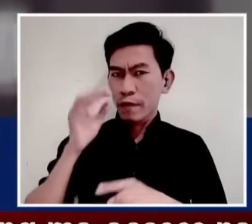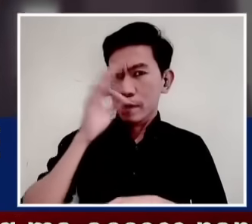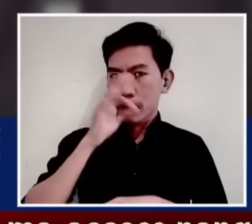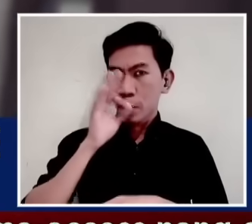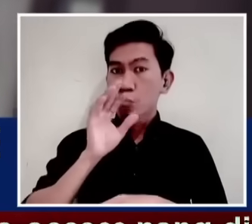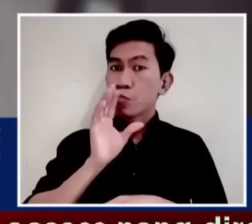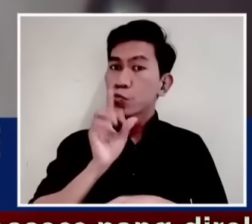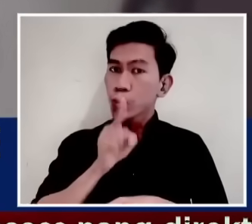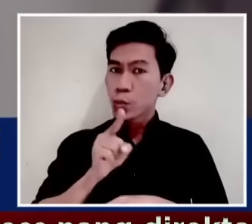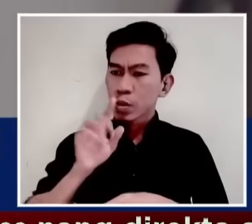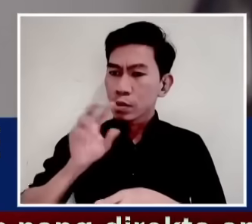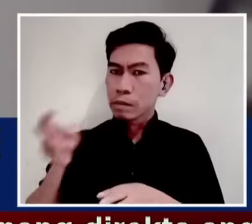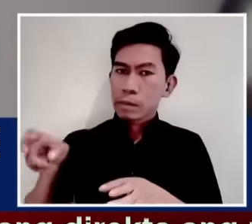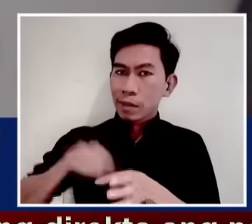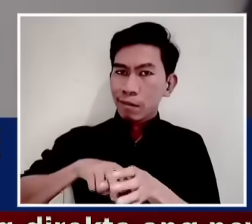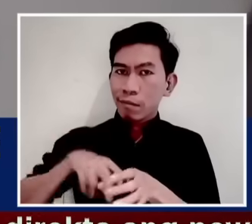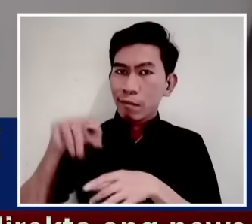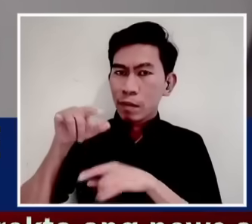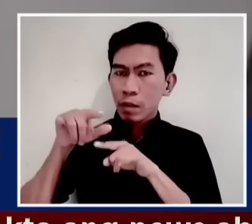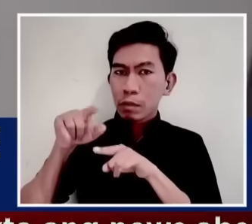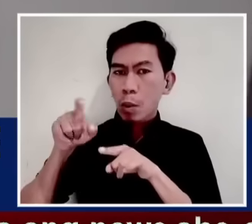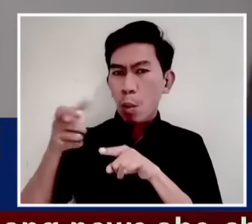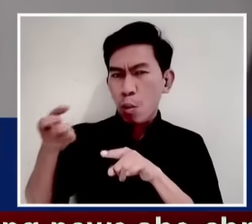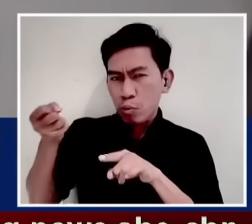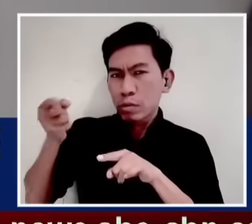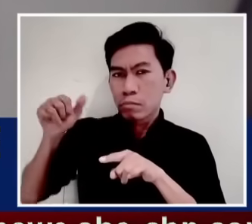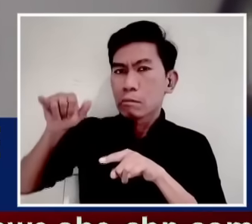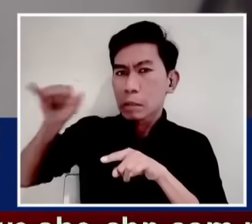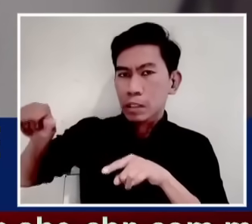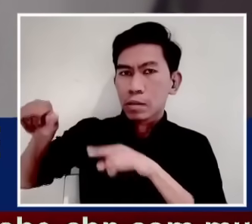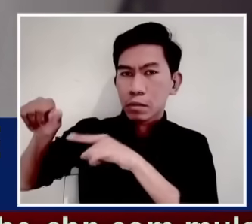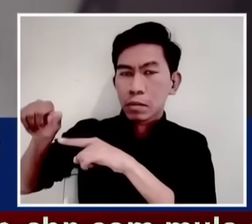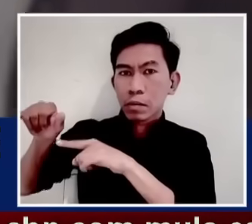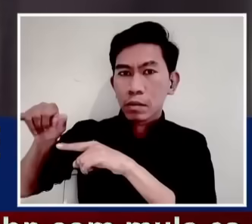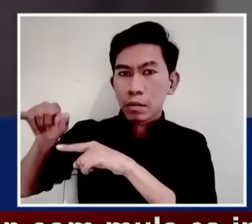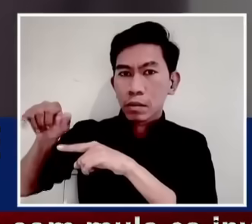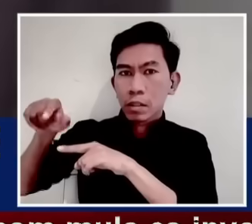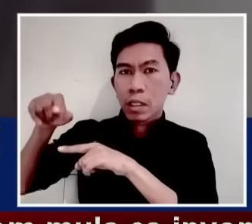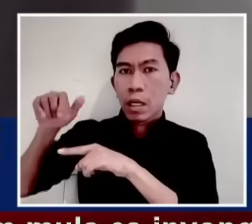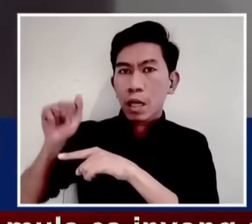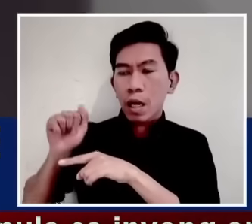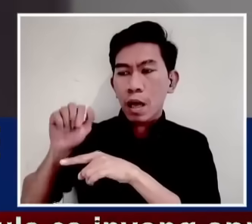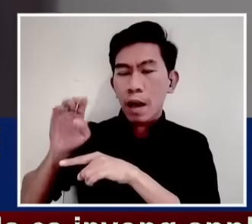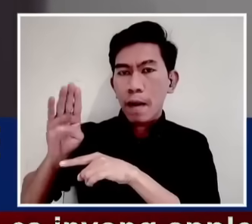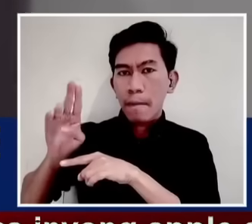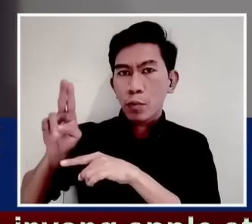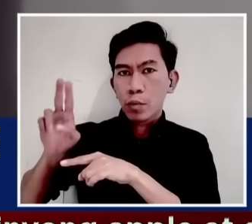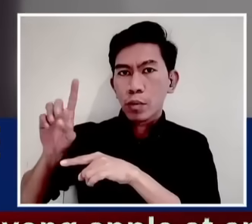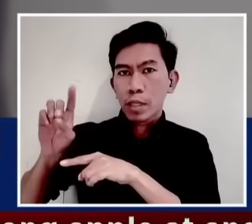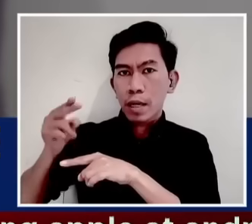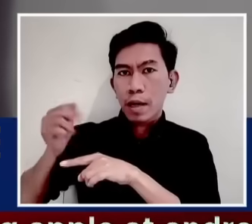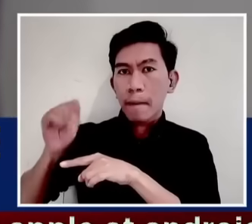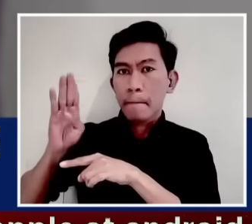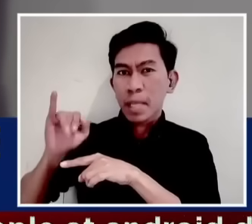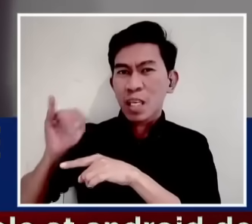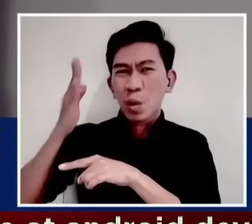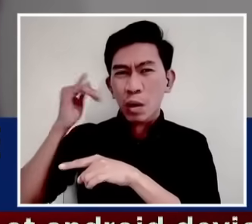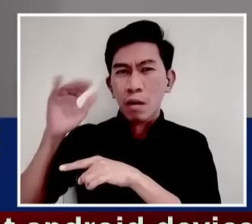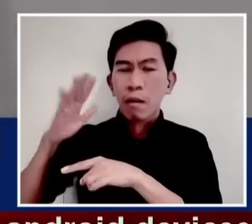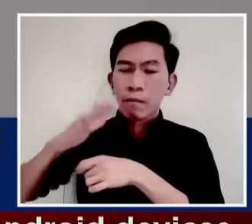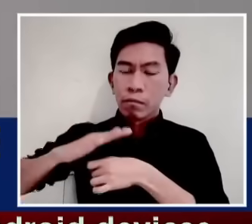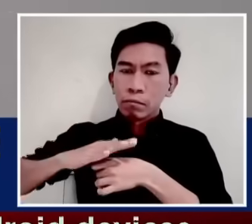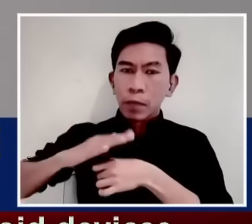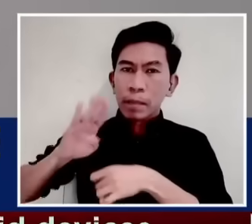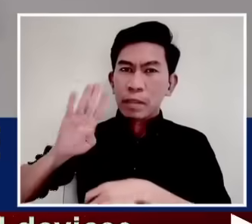flight ang kinailangang panandalian munang maiwan doon sa kanilang stopover sa Abu Dhabi matapos tumaas ang kanyang presyon at hindi